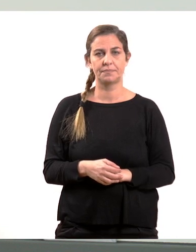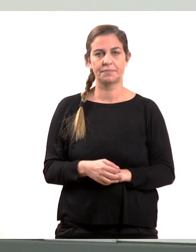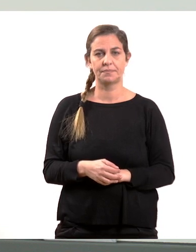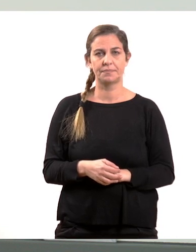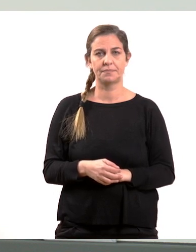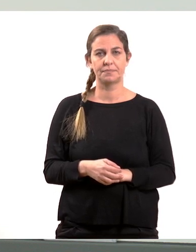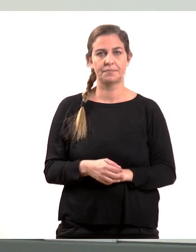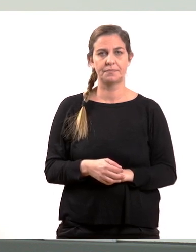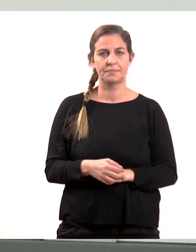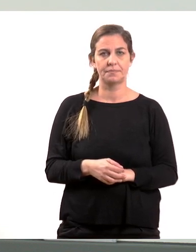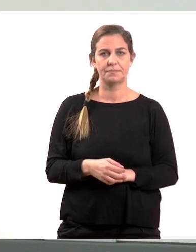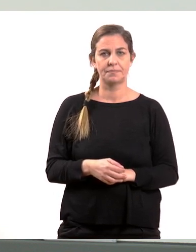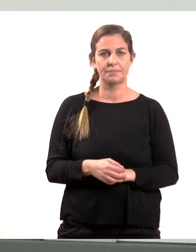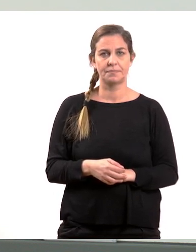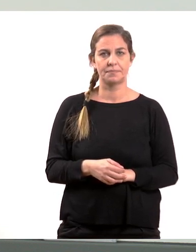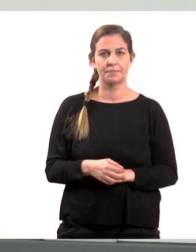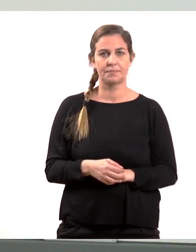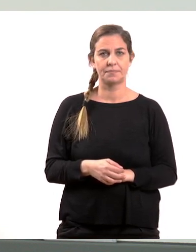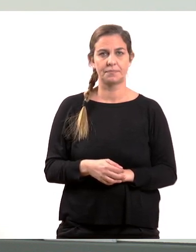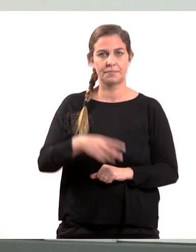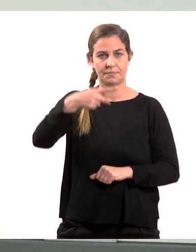Και θα αφαιρέσουμε τα κιλά της μαμάς.